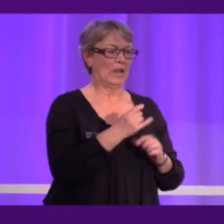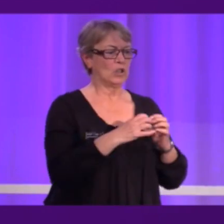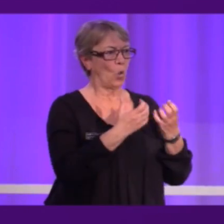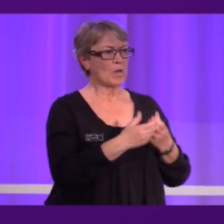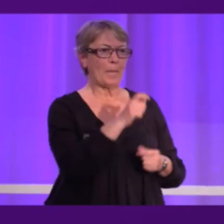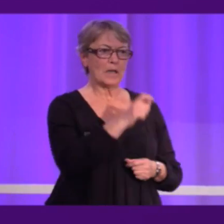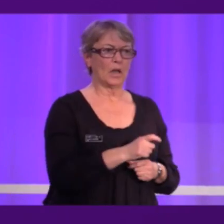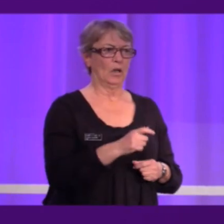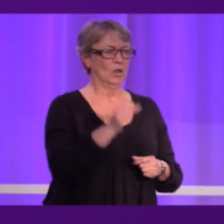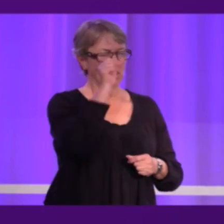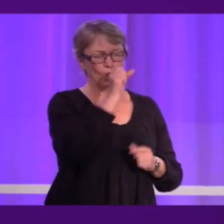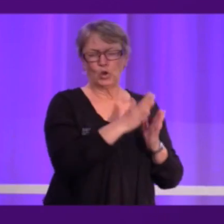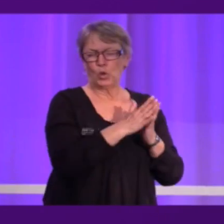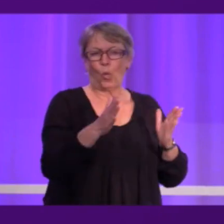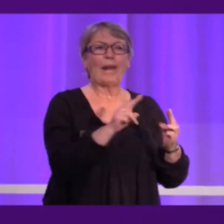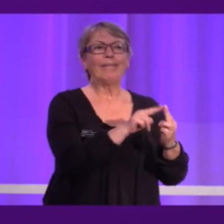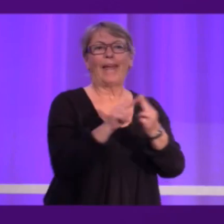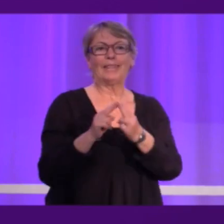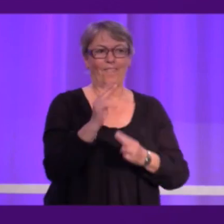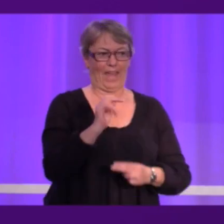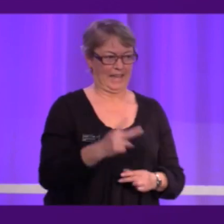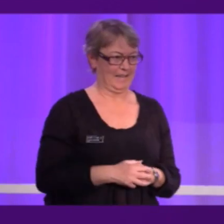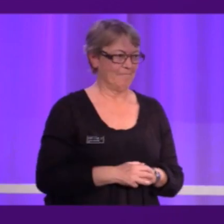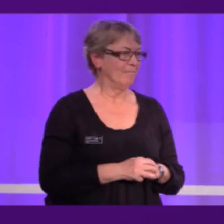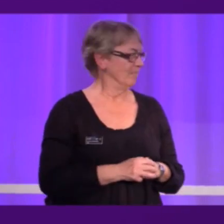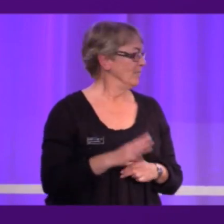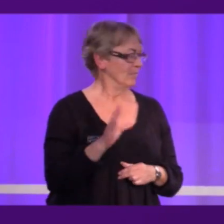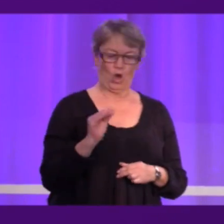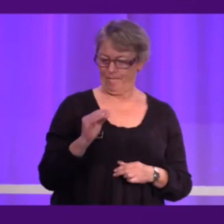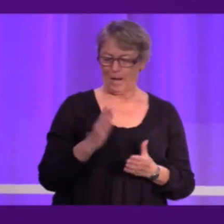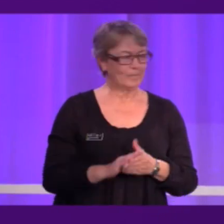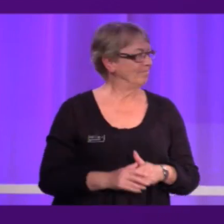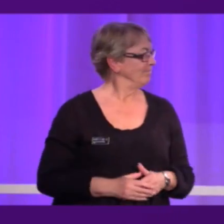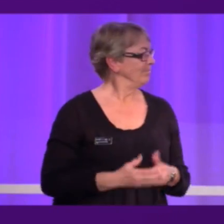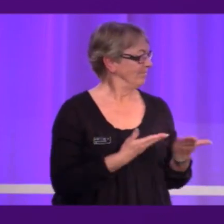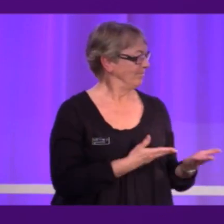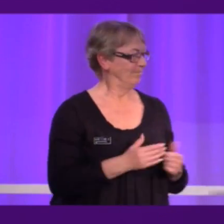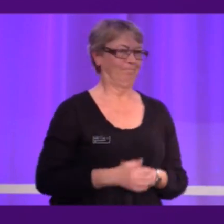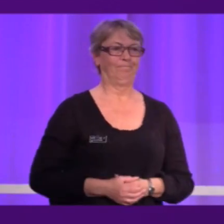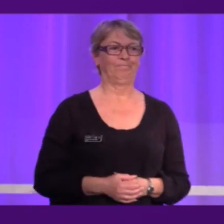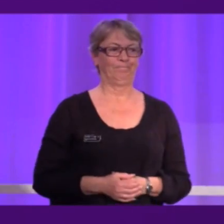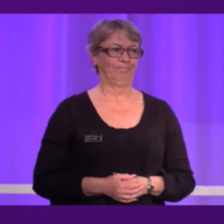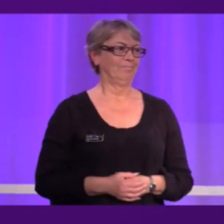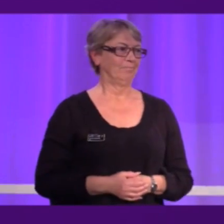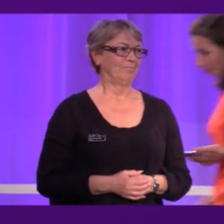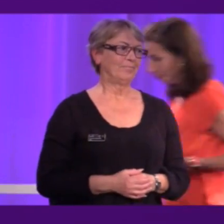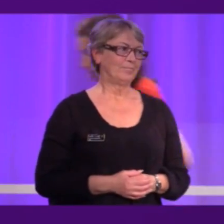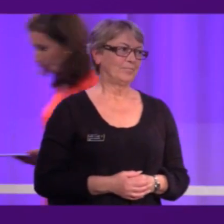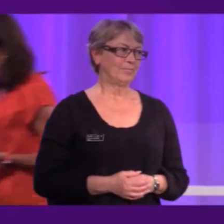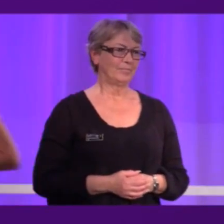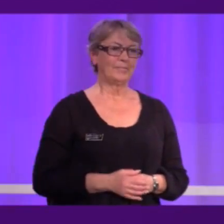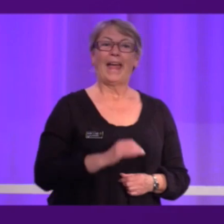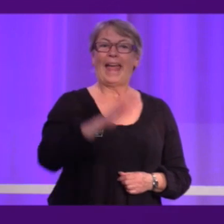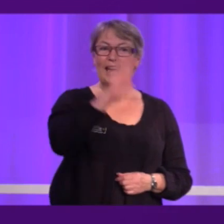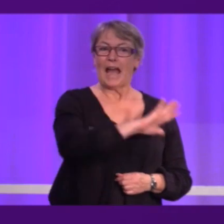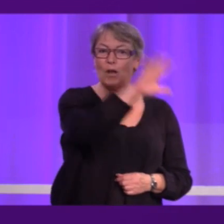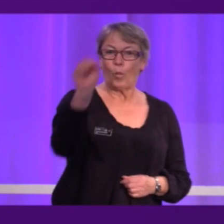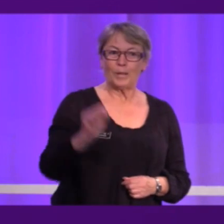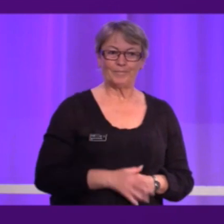med ett extremt stort nätverk. Så att det har du lovat att göra. Ja, absolut. Scenen är din. Tack. Hej